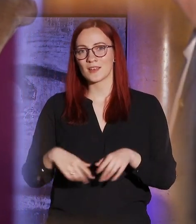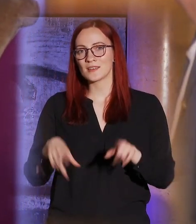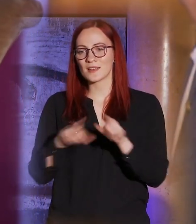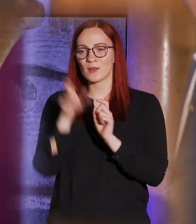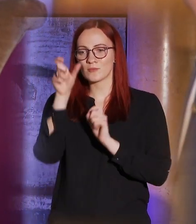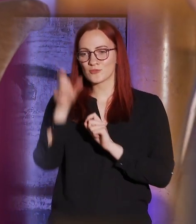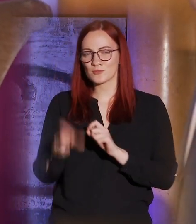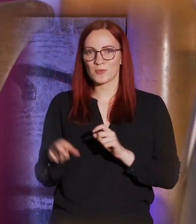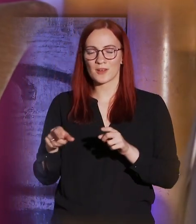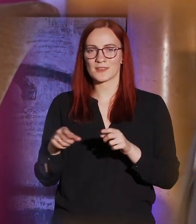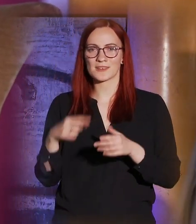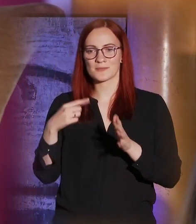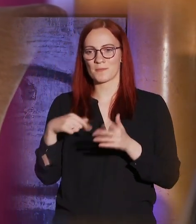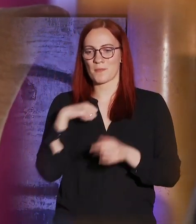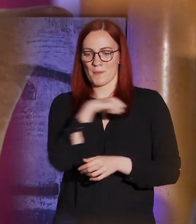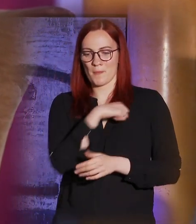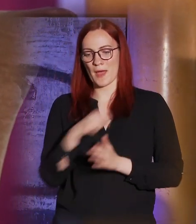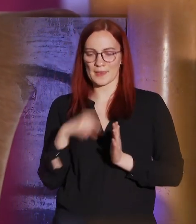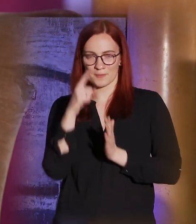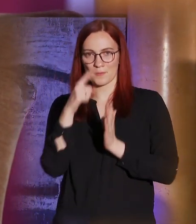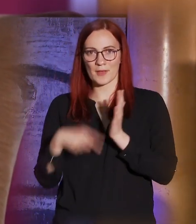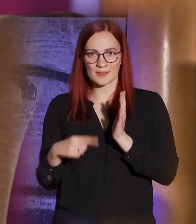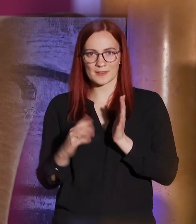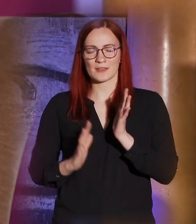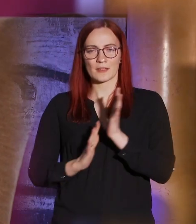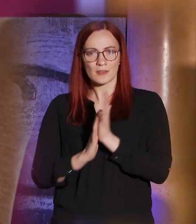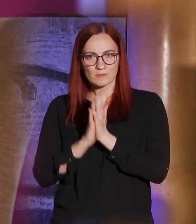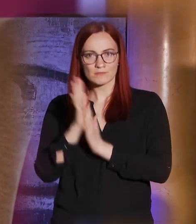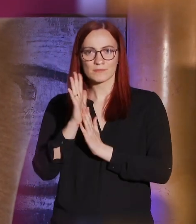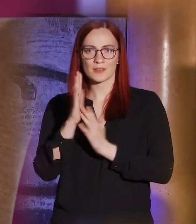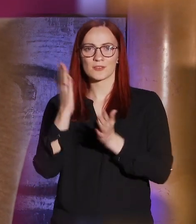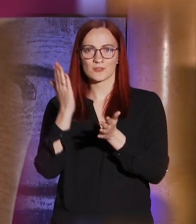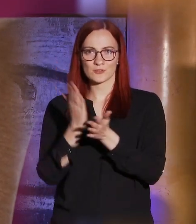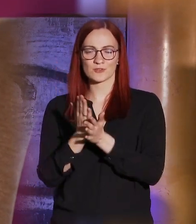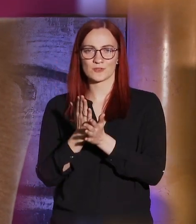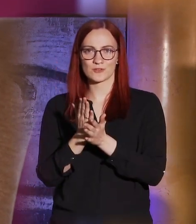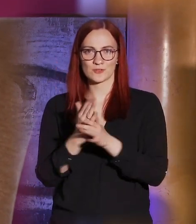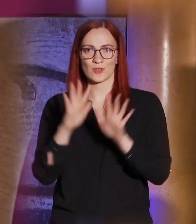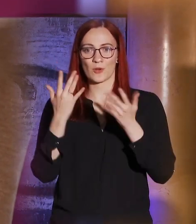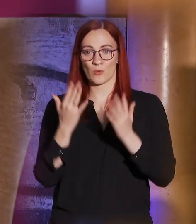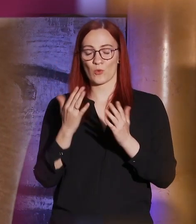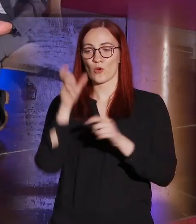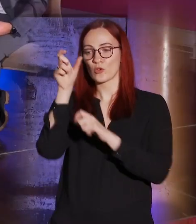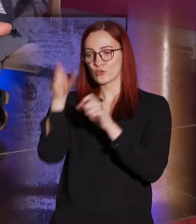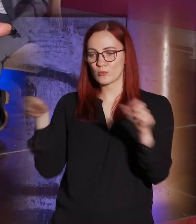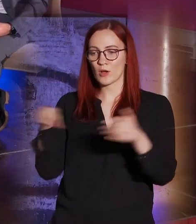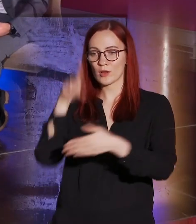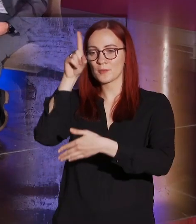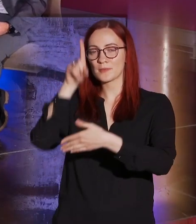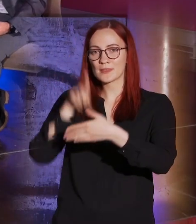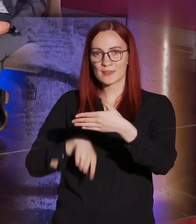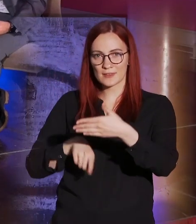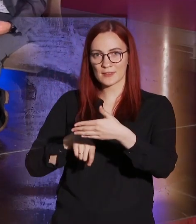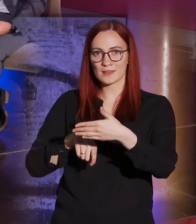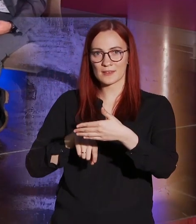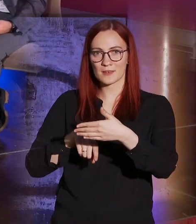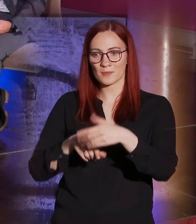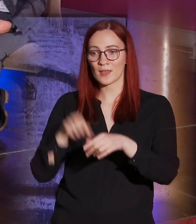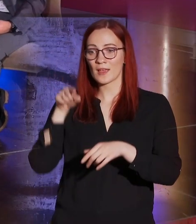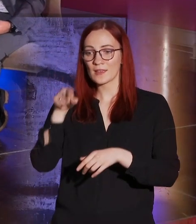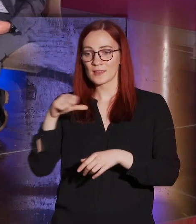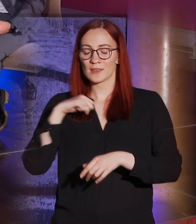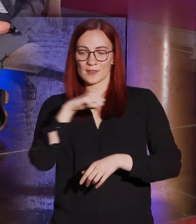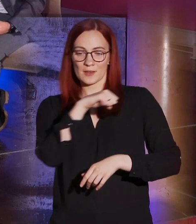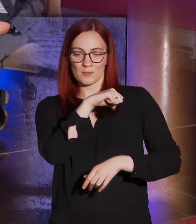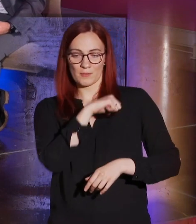tas pasitikėjimas juose auga, nes mes savo tikėjimu žmogumi jame sodinam ir kitas